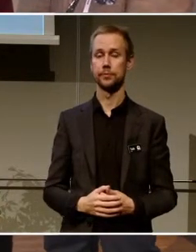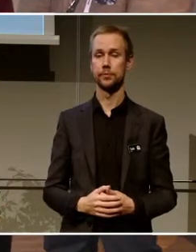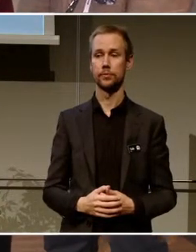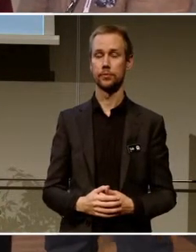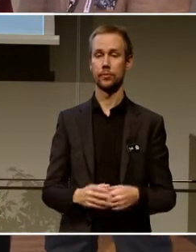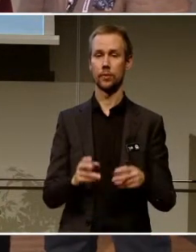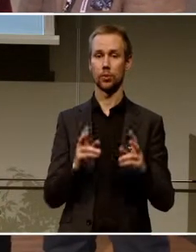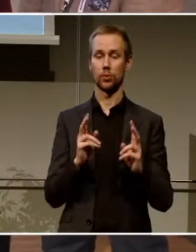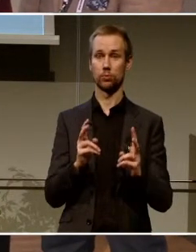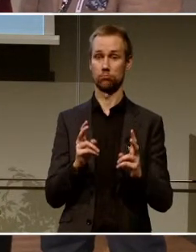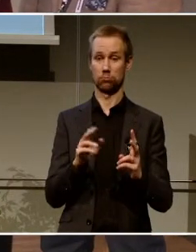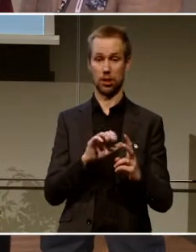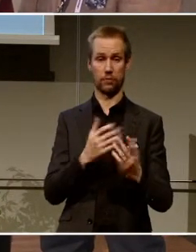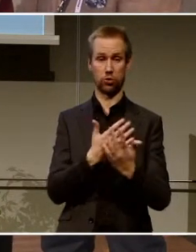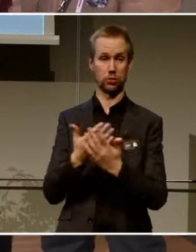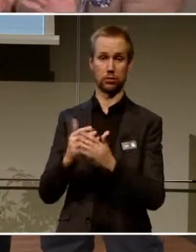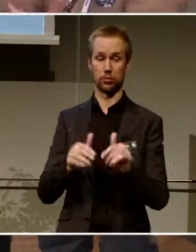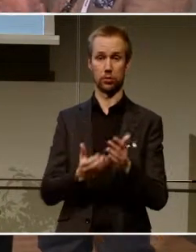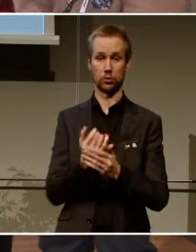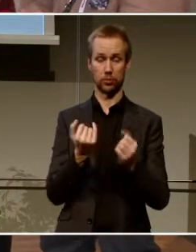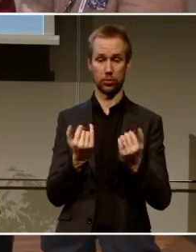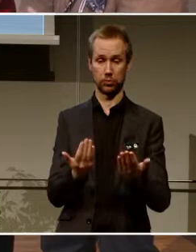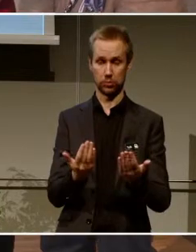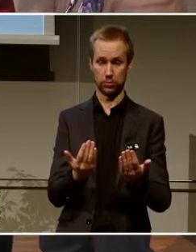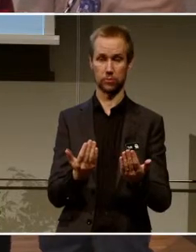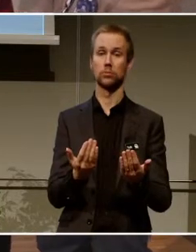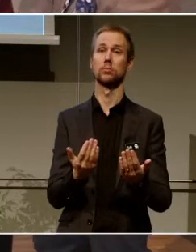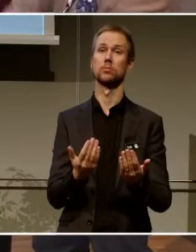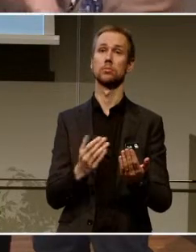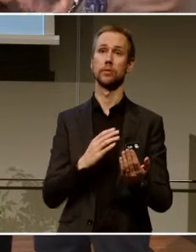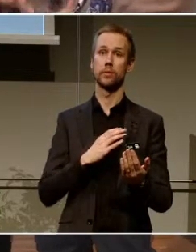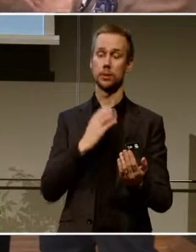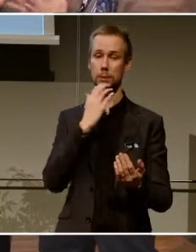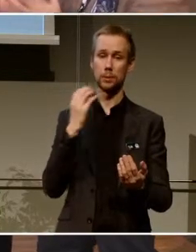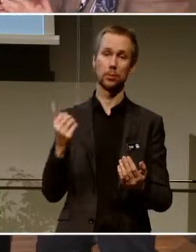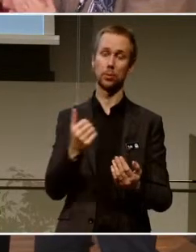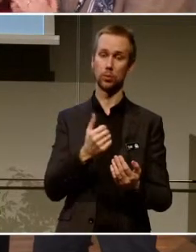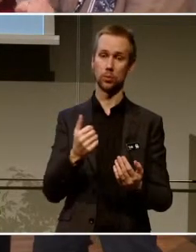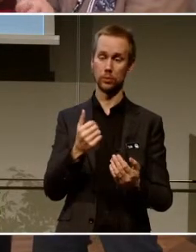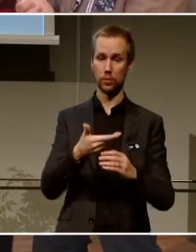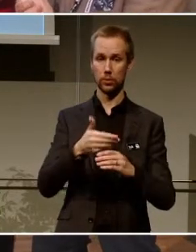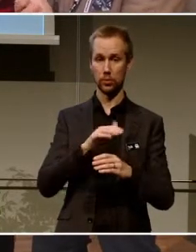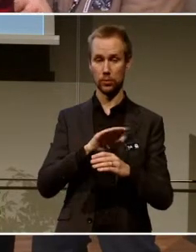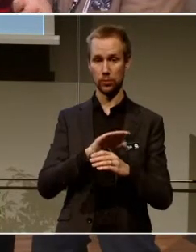vad alla har pratat om idag, just om att behovet utav kompetens på alla positioner.